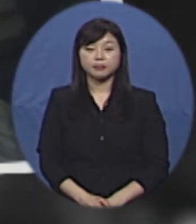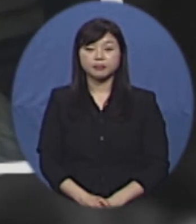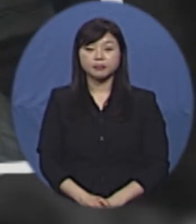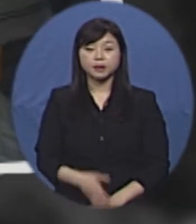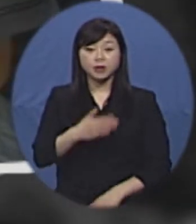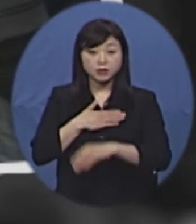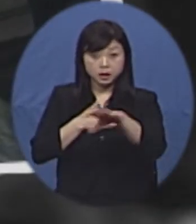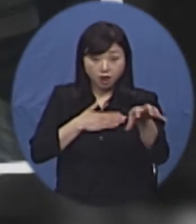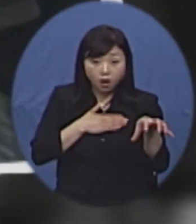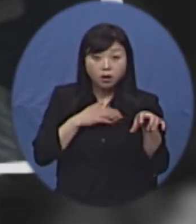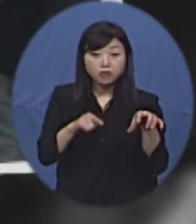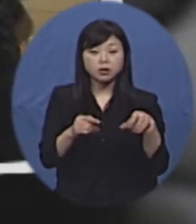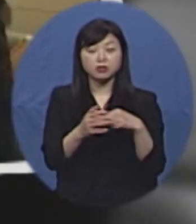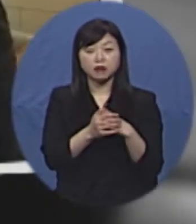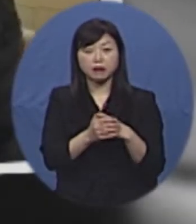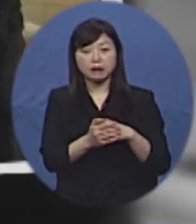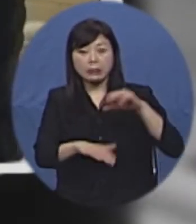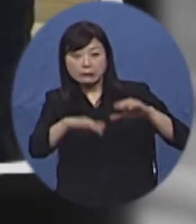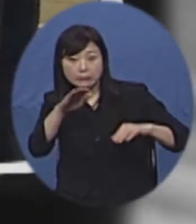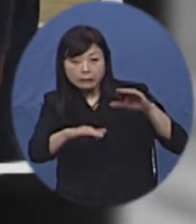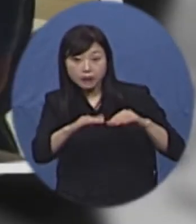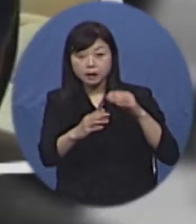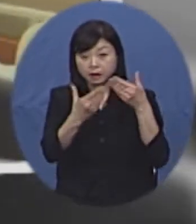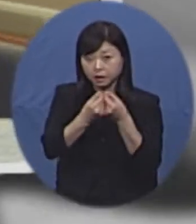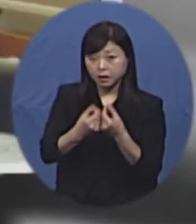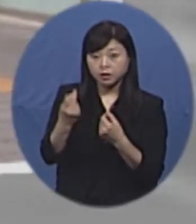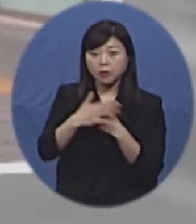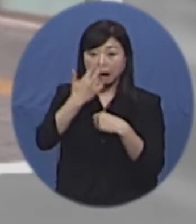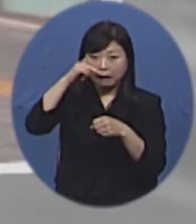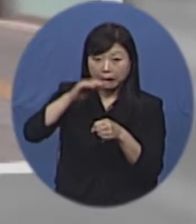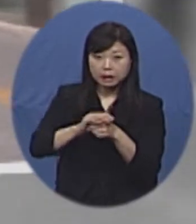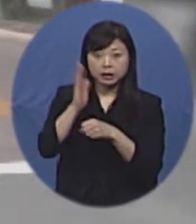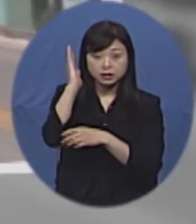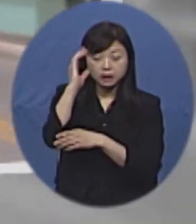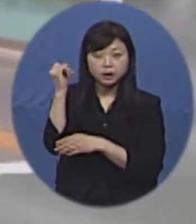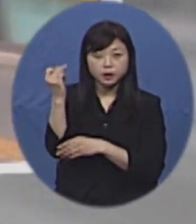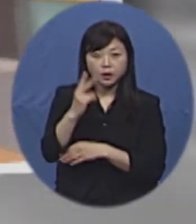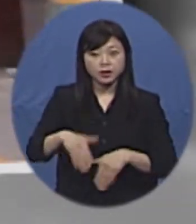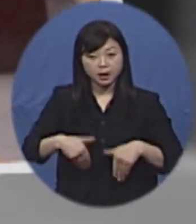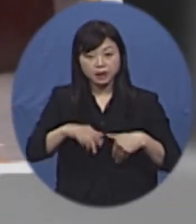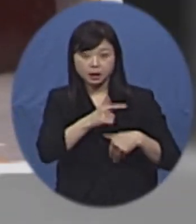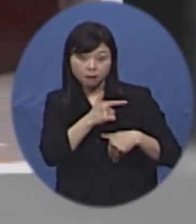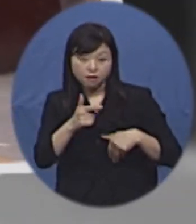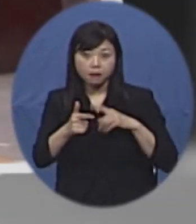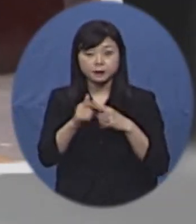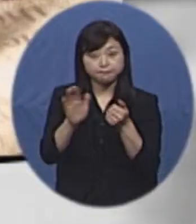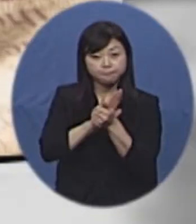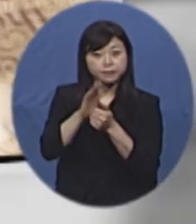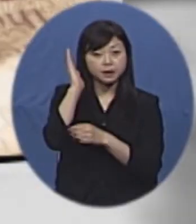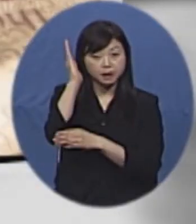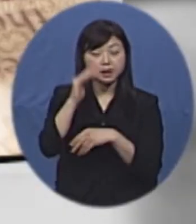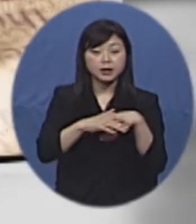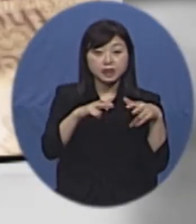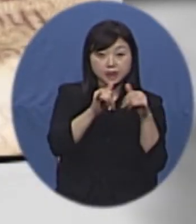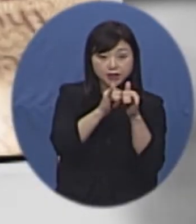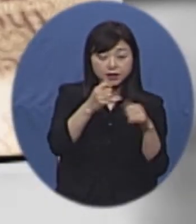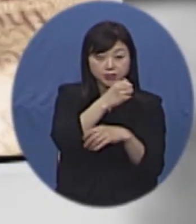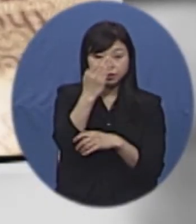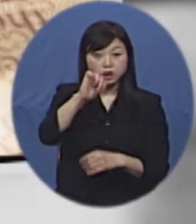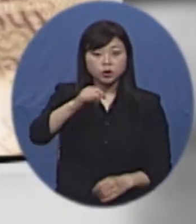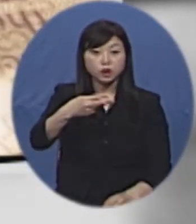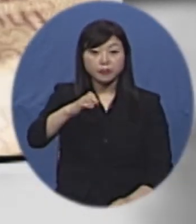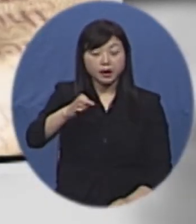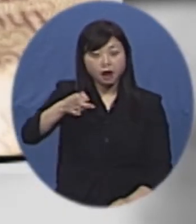우리 주변에서 일어나는 불공정한 사례부터 억울한 사연, 따뜻한 미담까지 장애인신문과